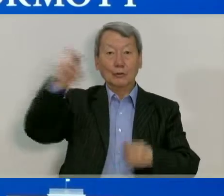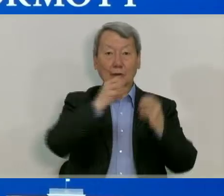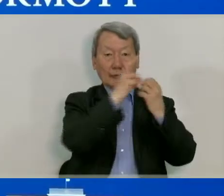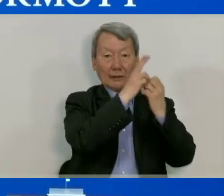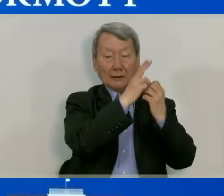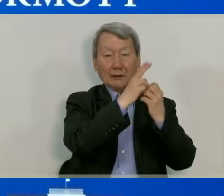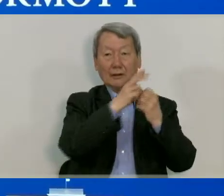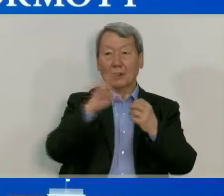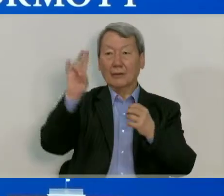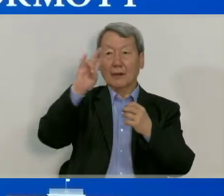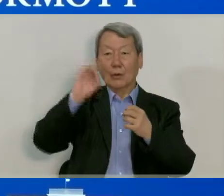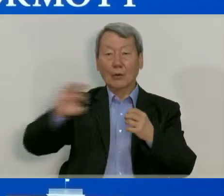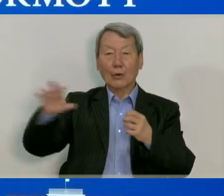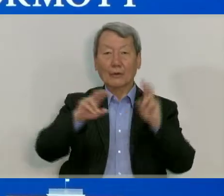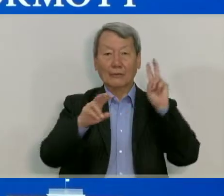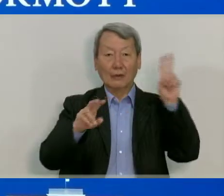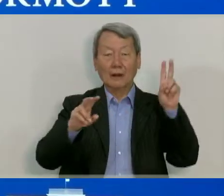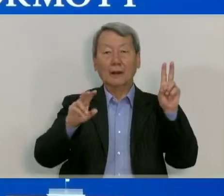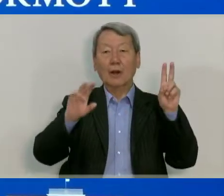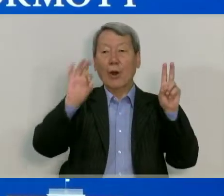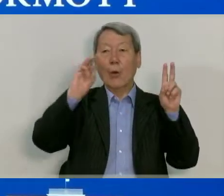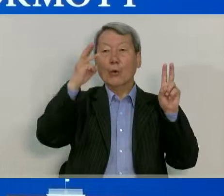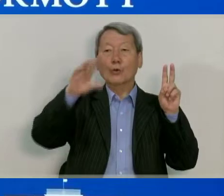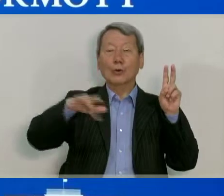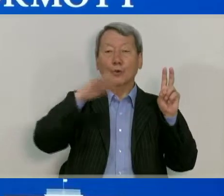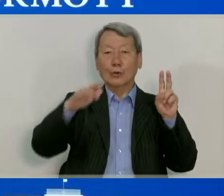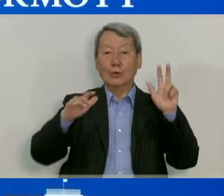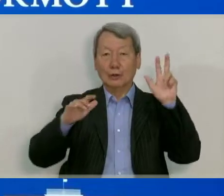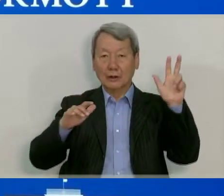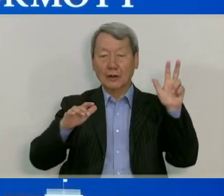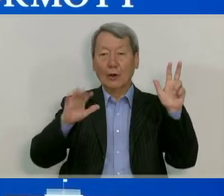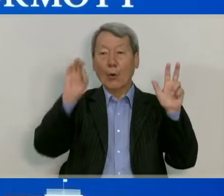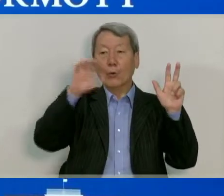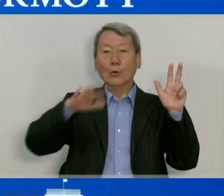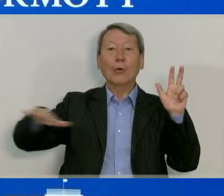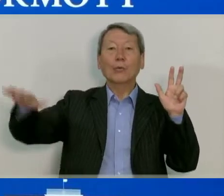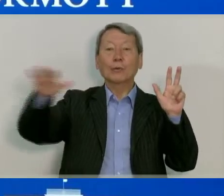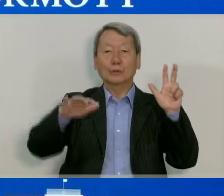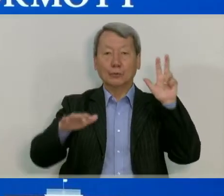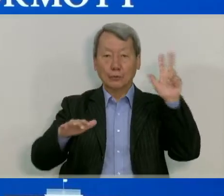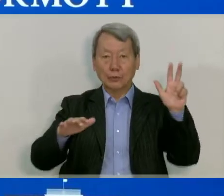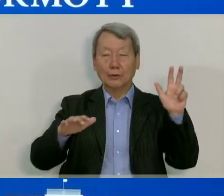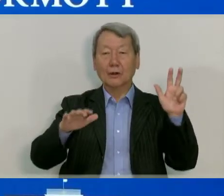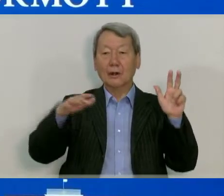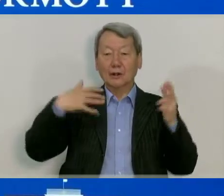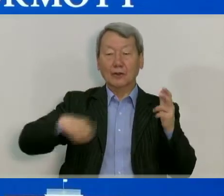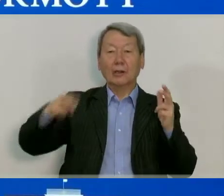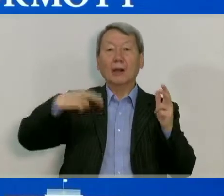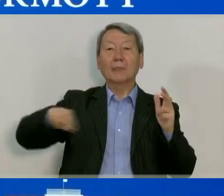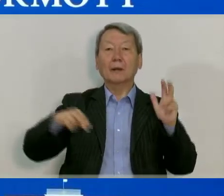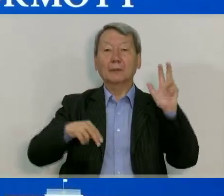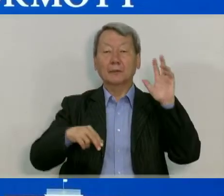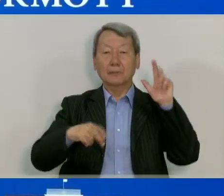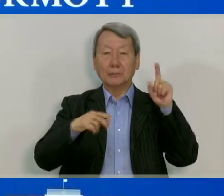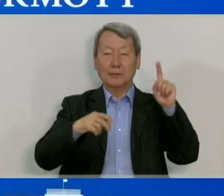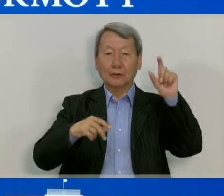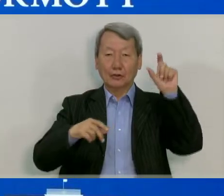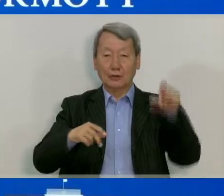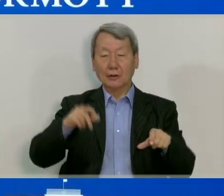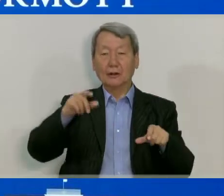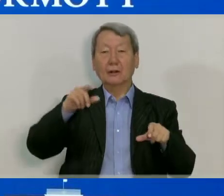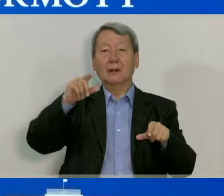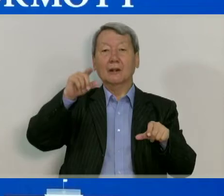12, Нарын областынан 2, Ош шаарынан 3, Ош областынан 3, Жалабат областынан 1 бейтап